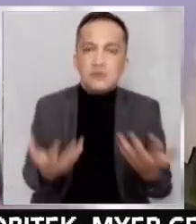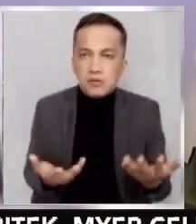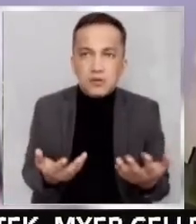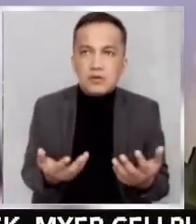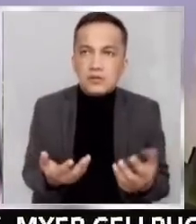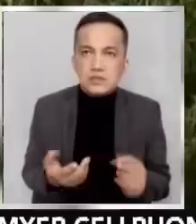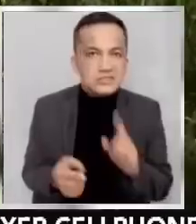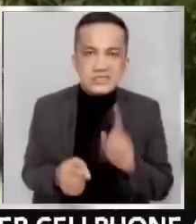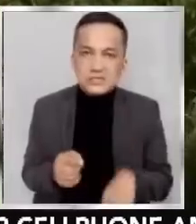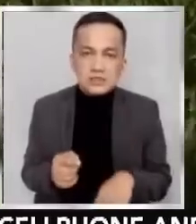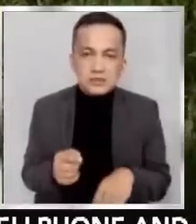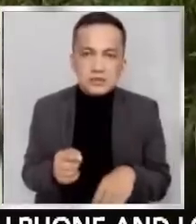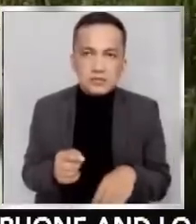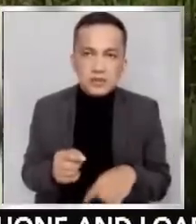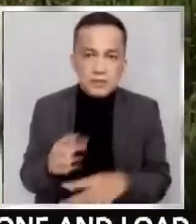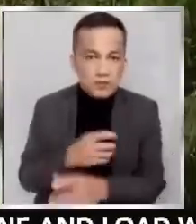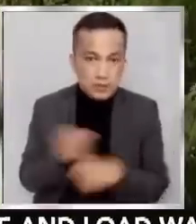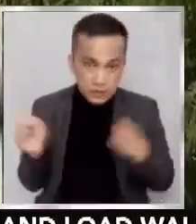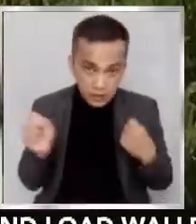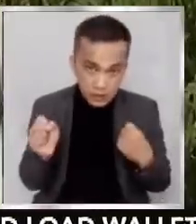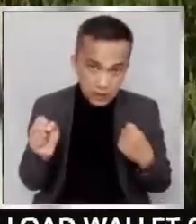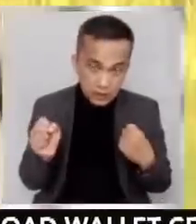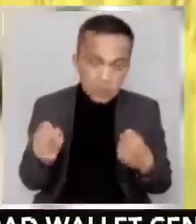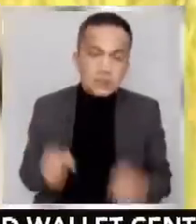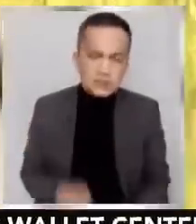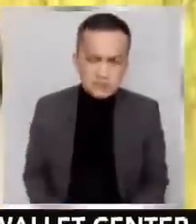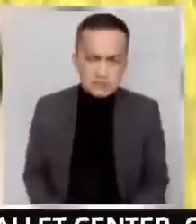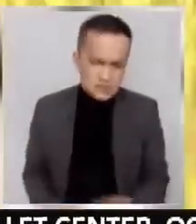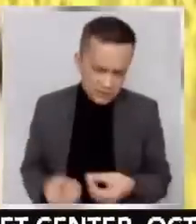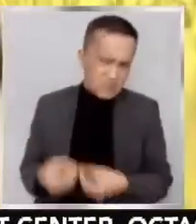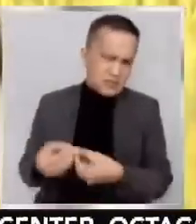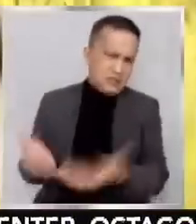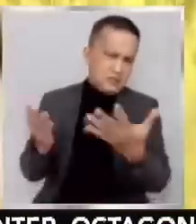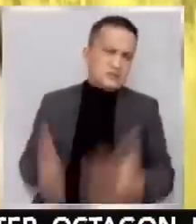hindi na sila makabawi. Kaya let's give, after all,